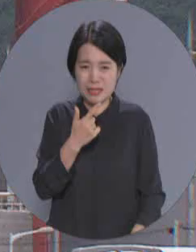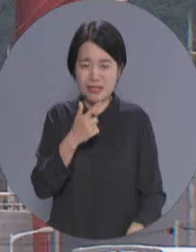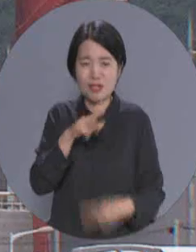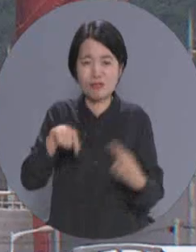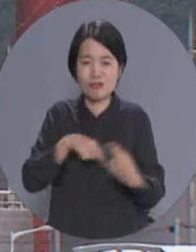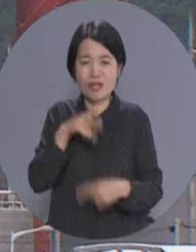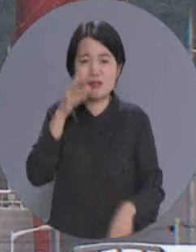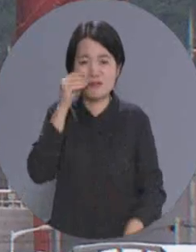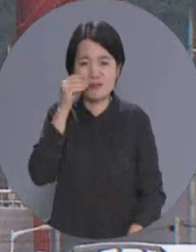하지 않았습니다